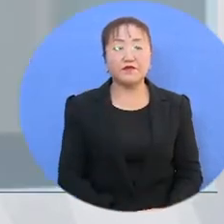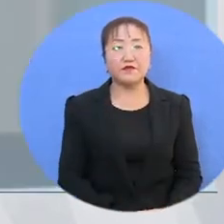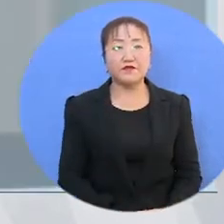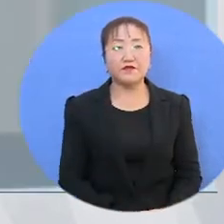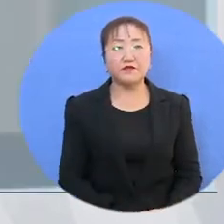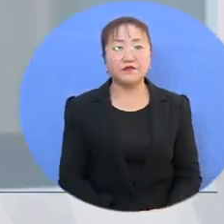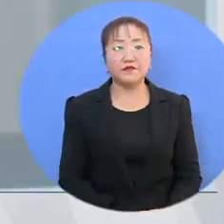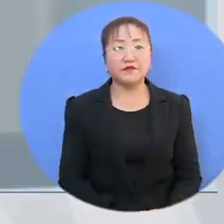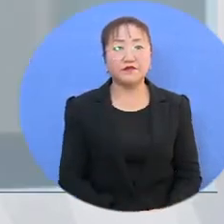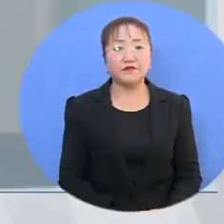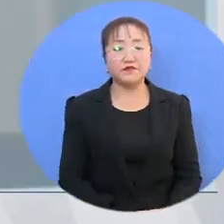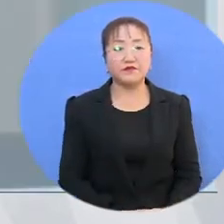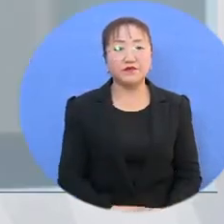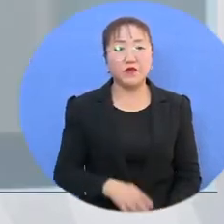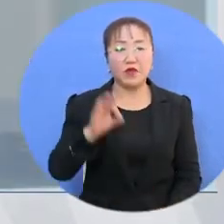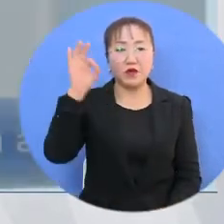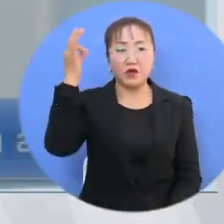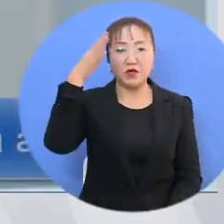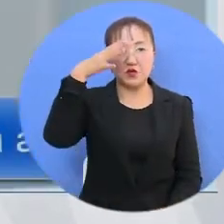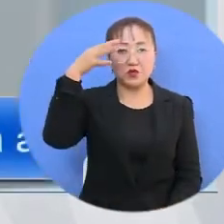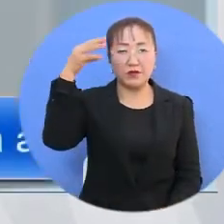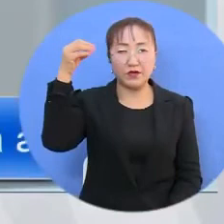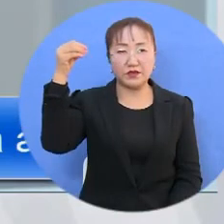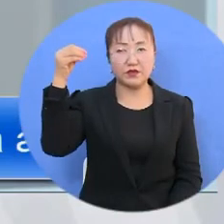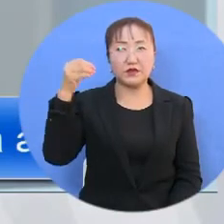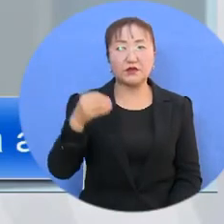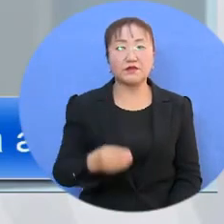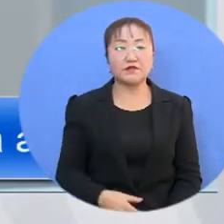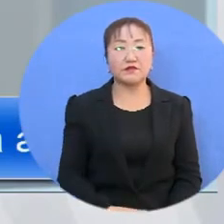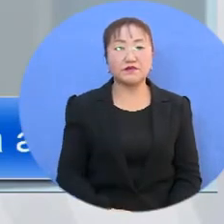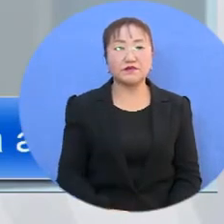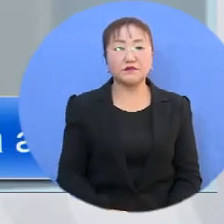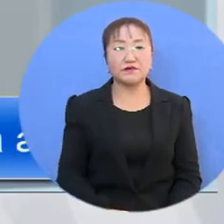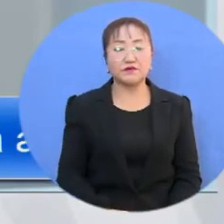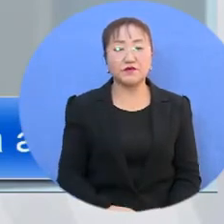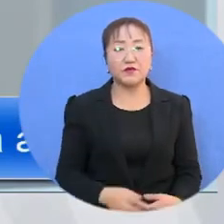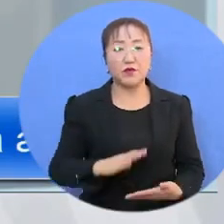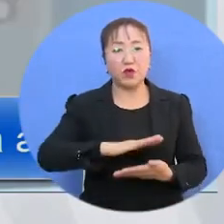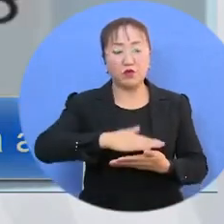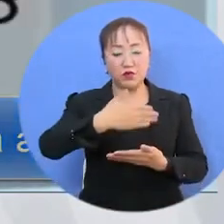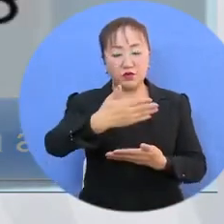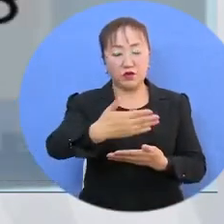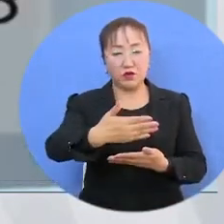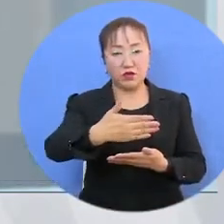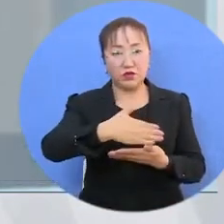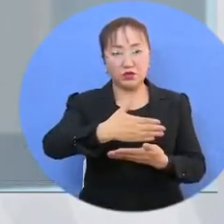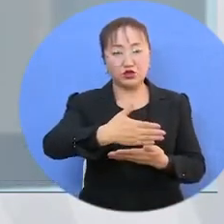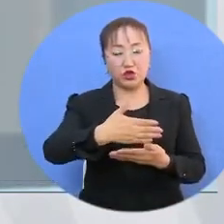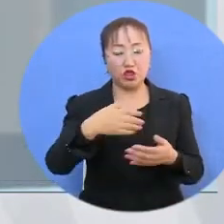Дэлгэцийн гэрэлтүүлгийг багсглаа. За одоо бүгдээрээ компьютерийн хаан дэлгэцийг тохиргоо